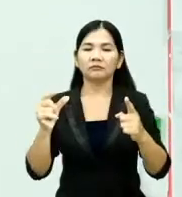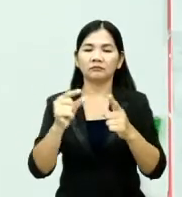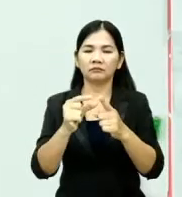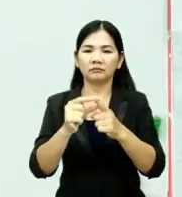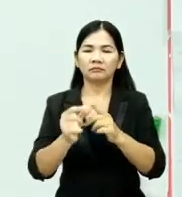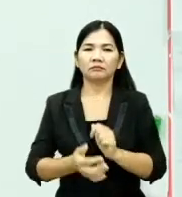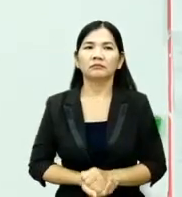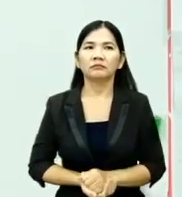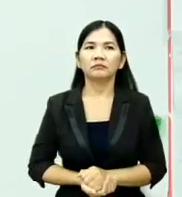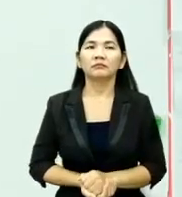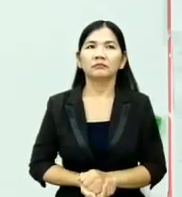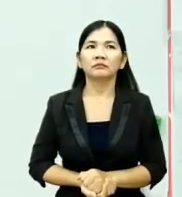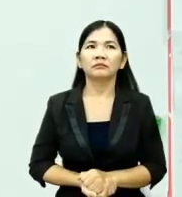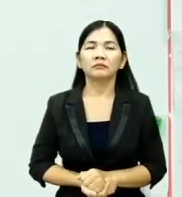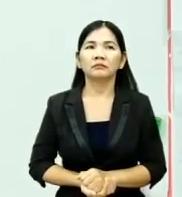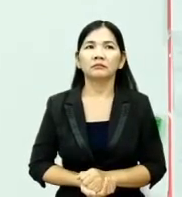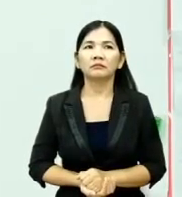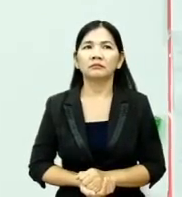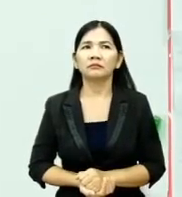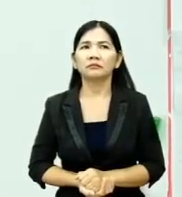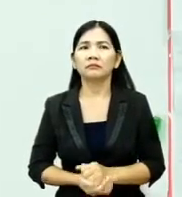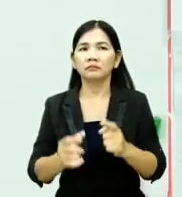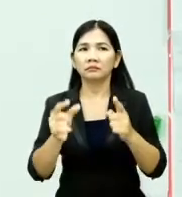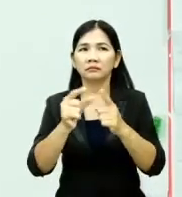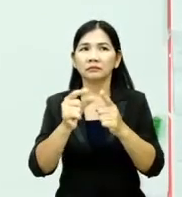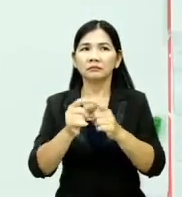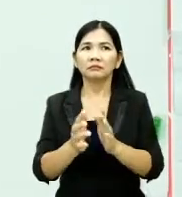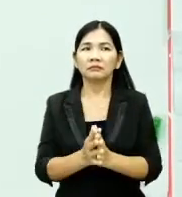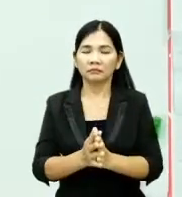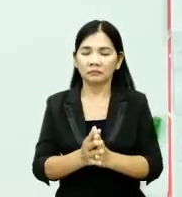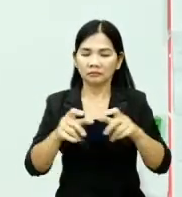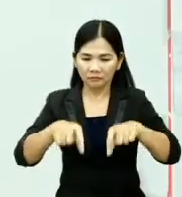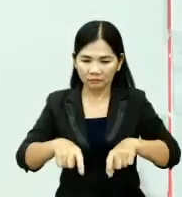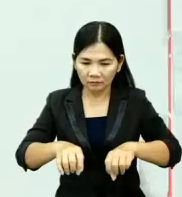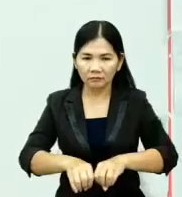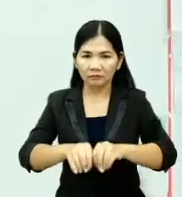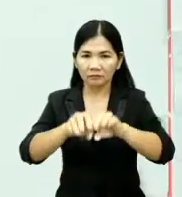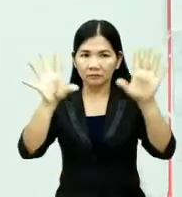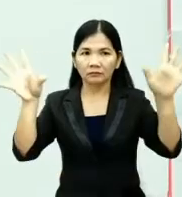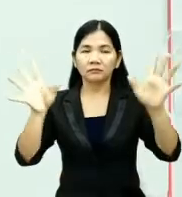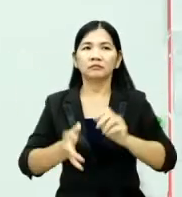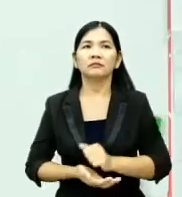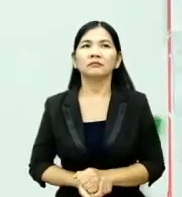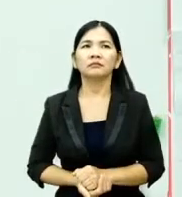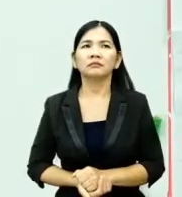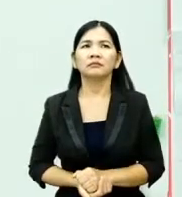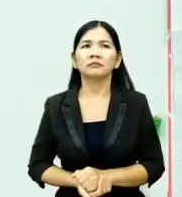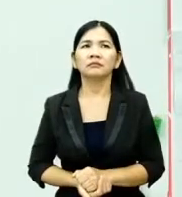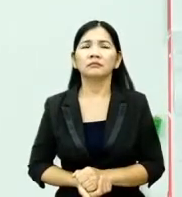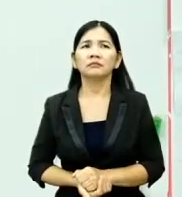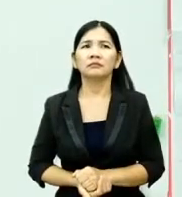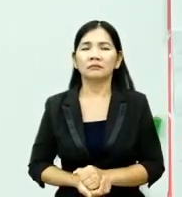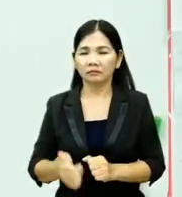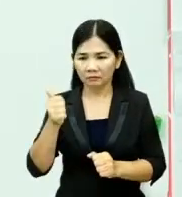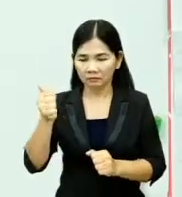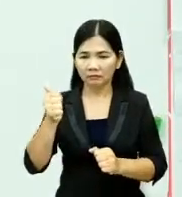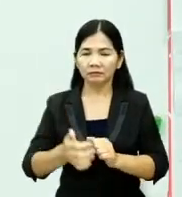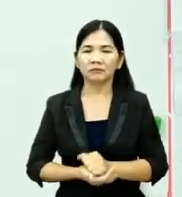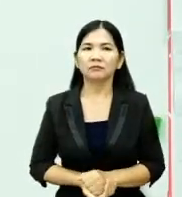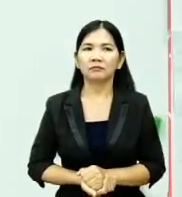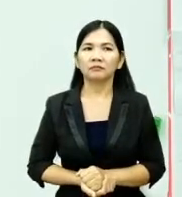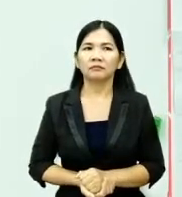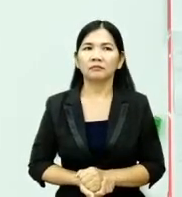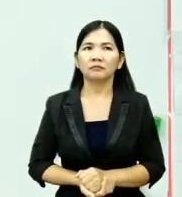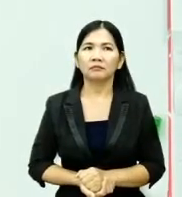môi nâng bịa thá plus vàng này con nó chà là ok lắm nè để